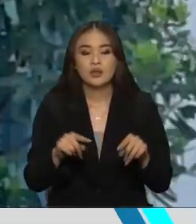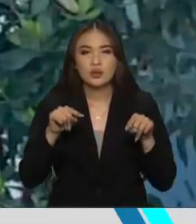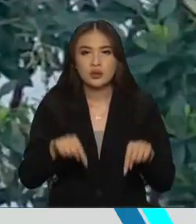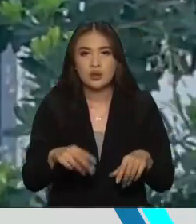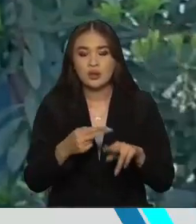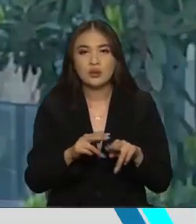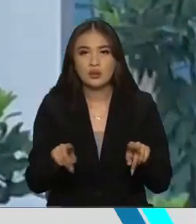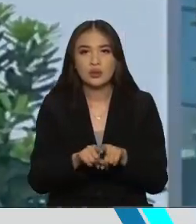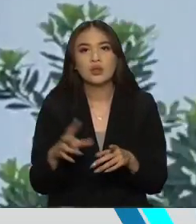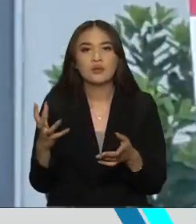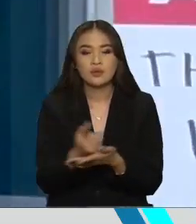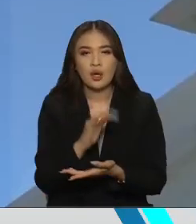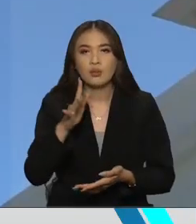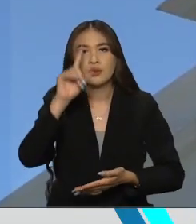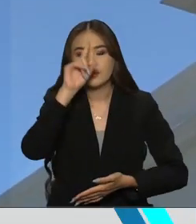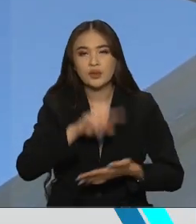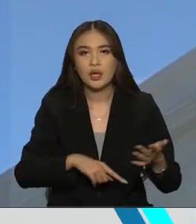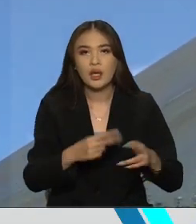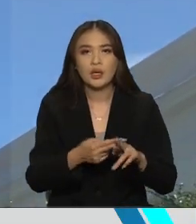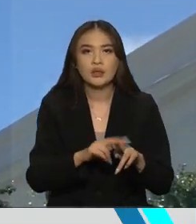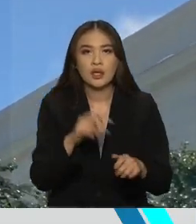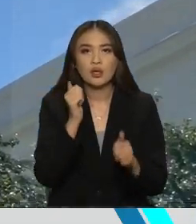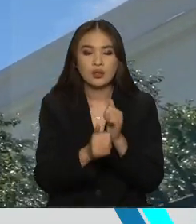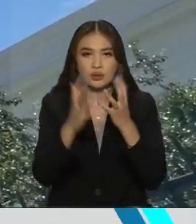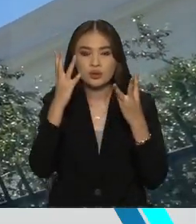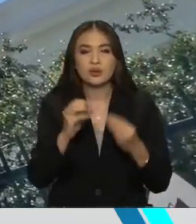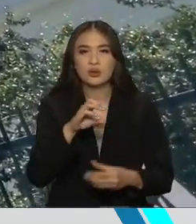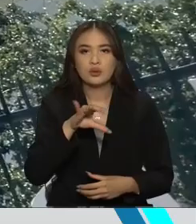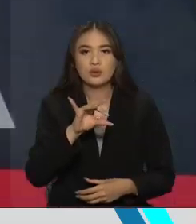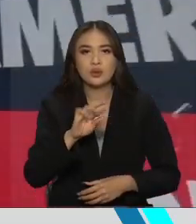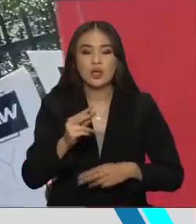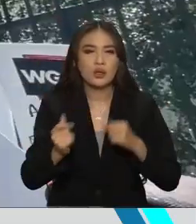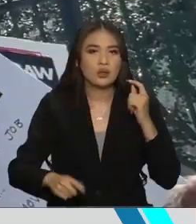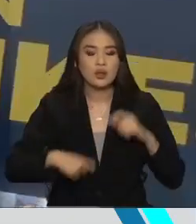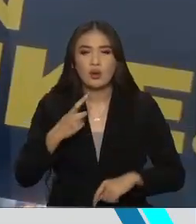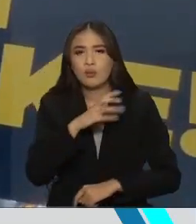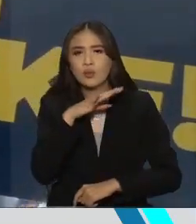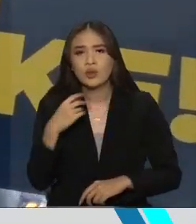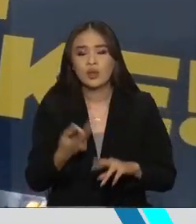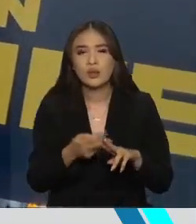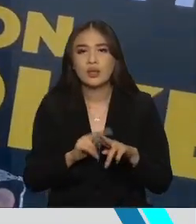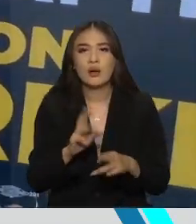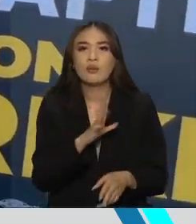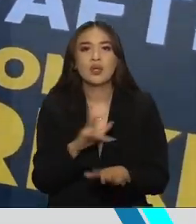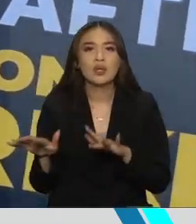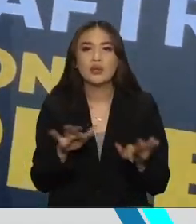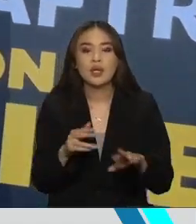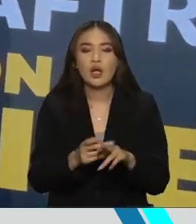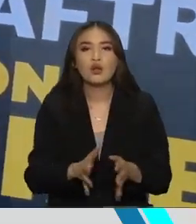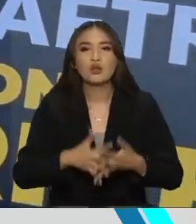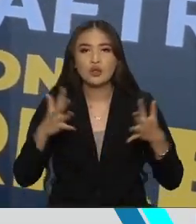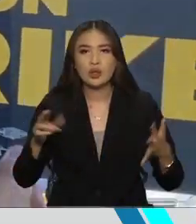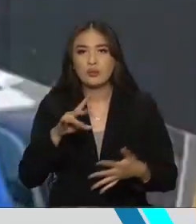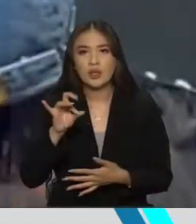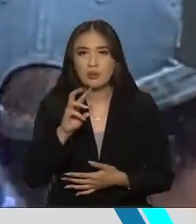жеңіске жететіндеріне сенімді. Өйткені ереуілдің әр күні мен студиялардың шығыны артуда. Мәселен, ереуілдердің кесірінен кейбір үлкен